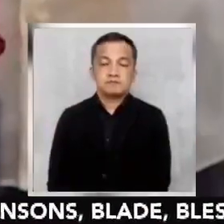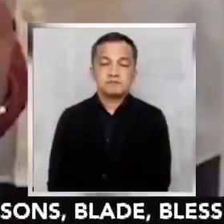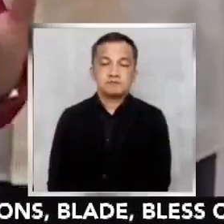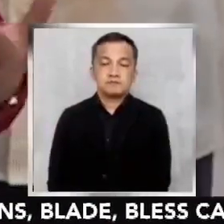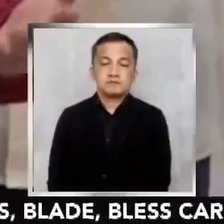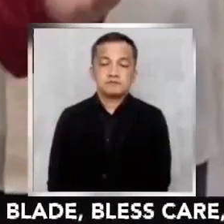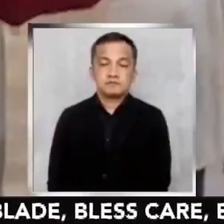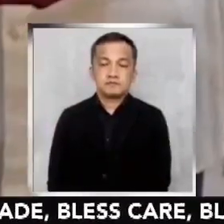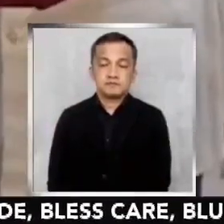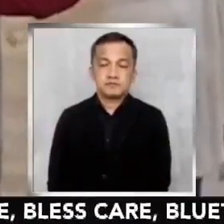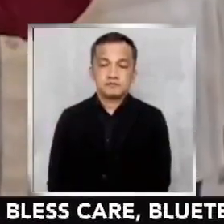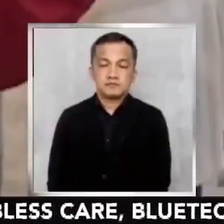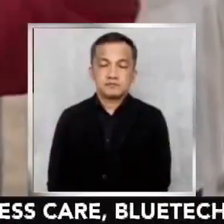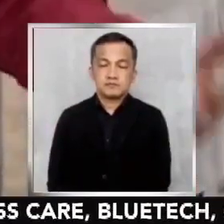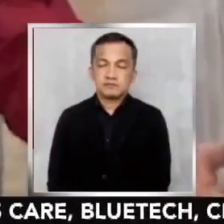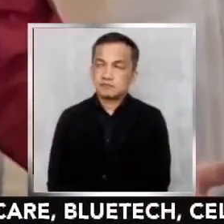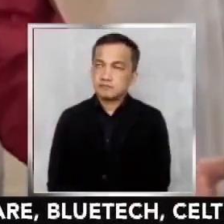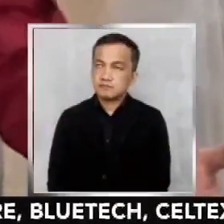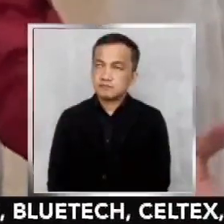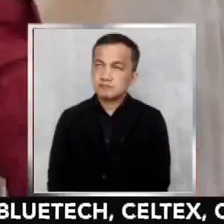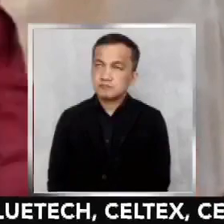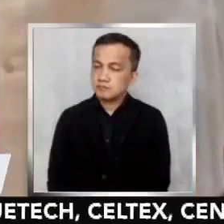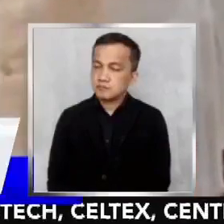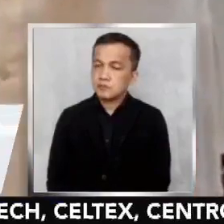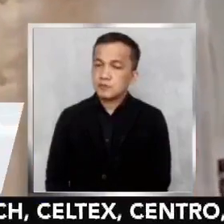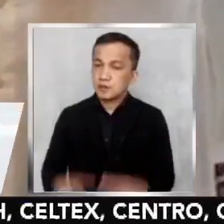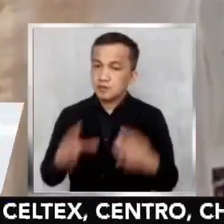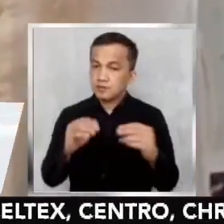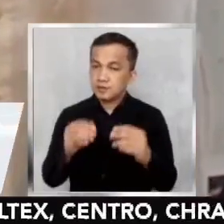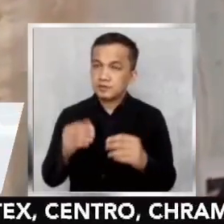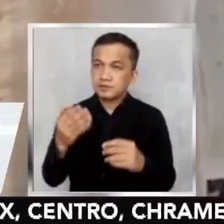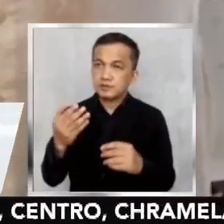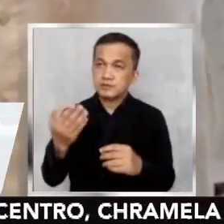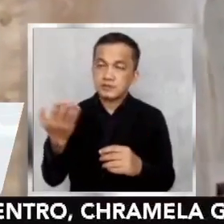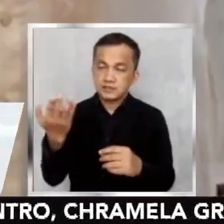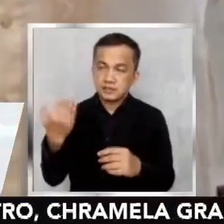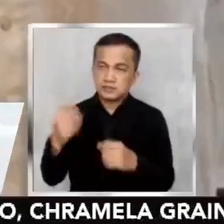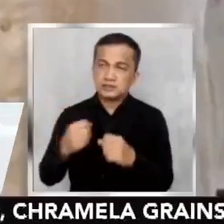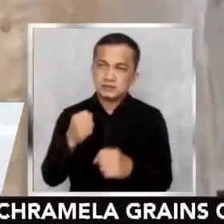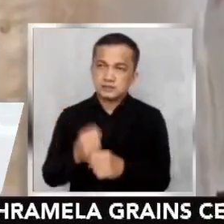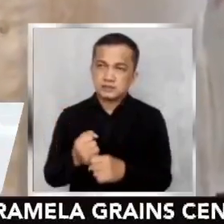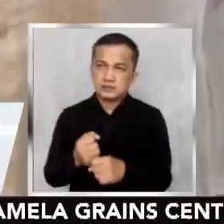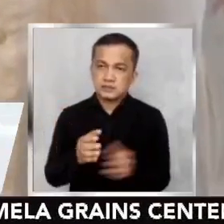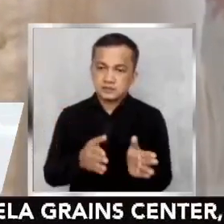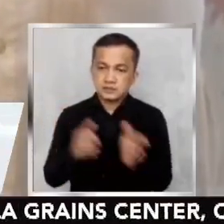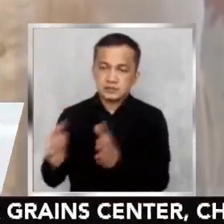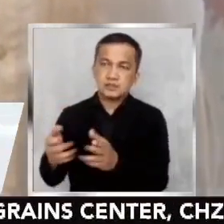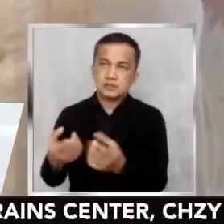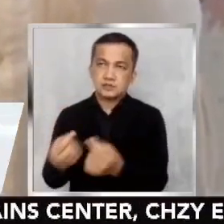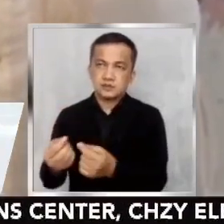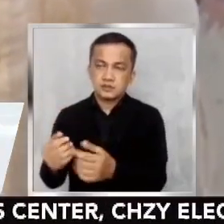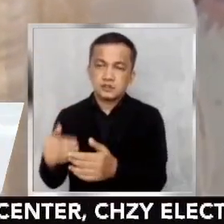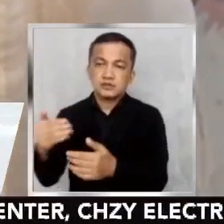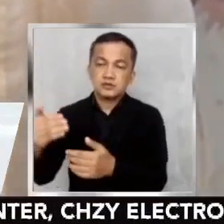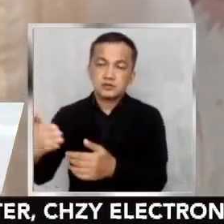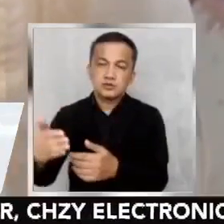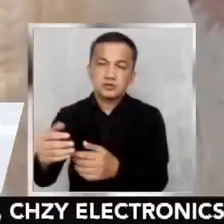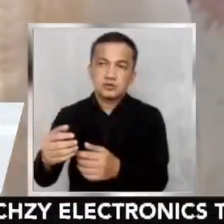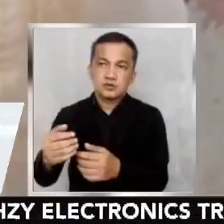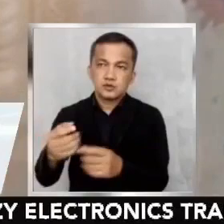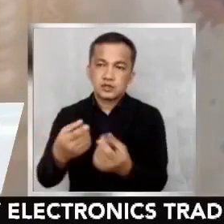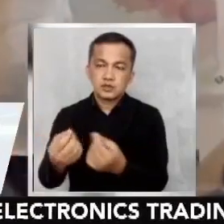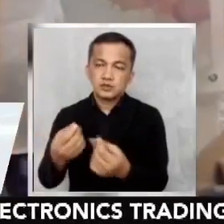I would like to show that ito yung pinag-usapan natin last year. Ito na ngayon ang nagawa natin. Ito pa yung kulang na gagawin namin. Ito yung